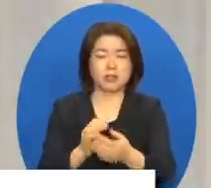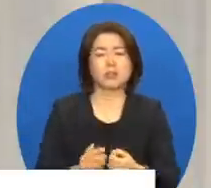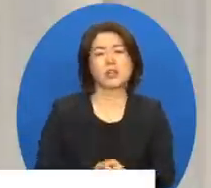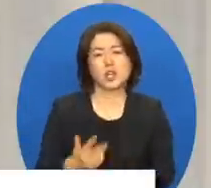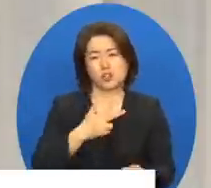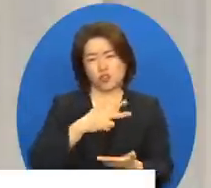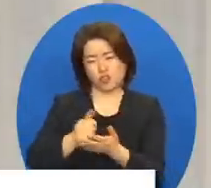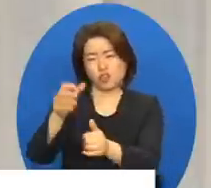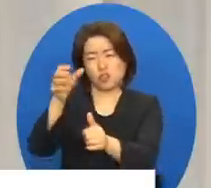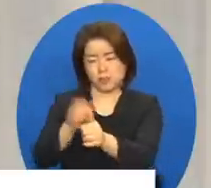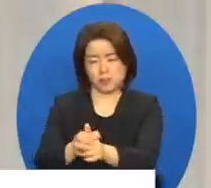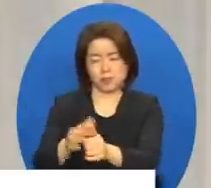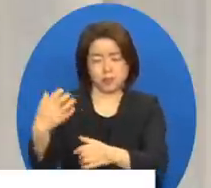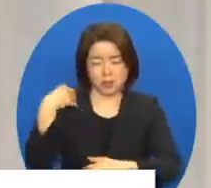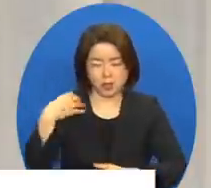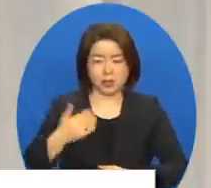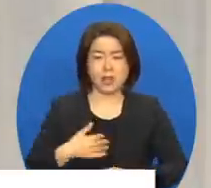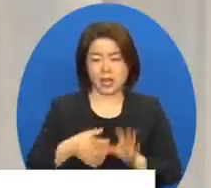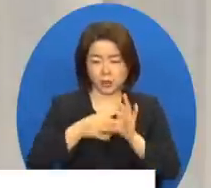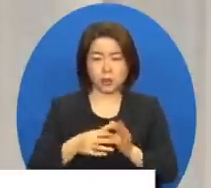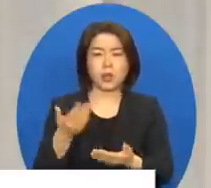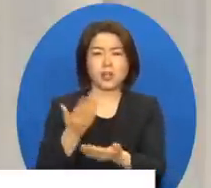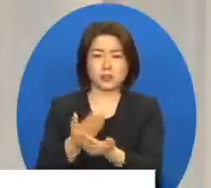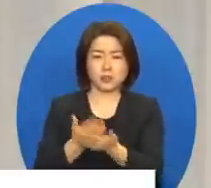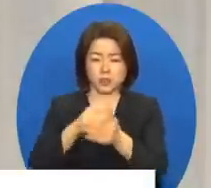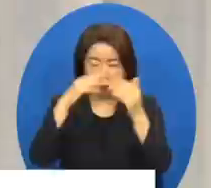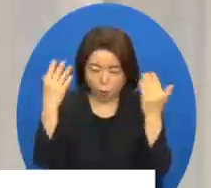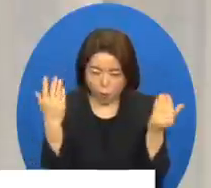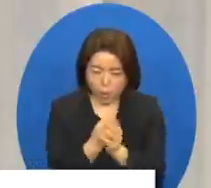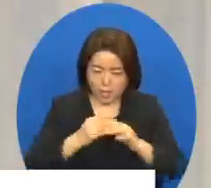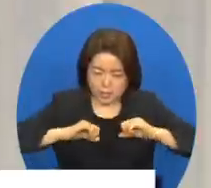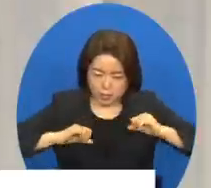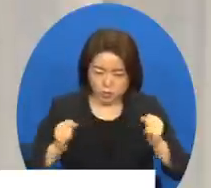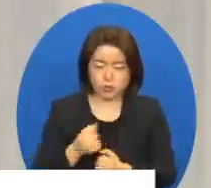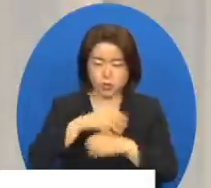하소서, 나를 통해 하소서. 완전한